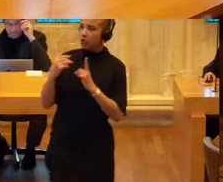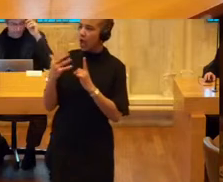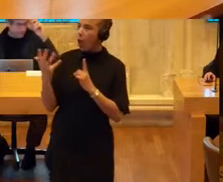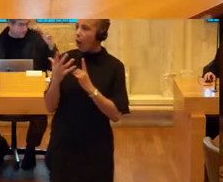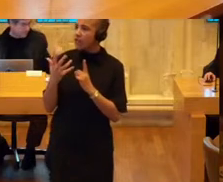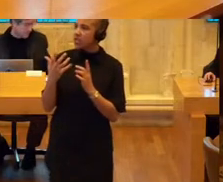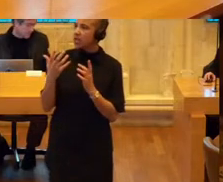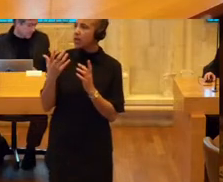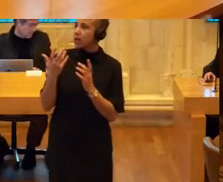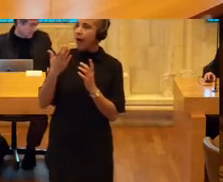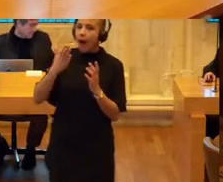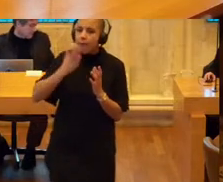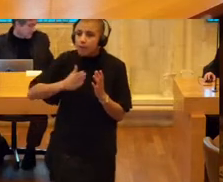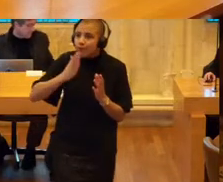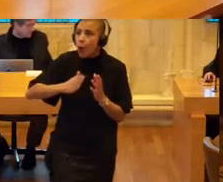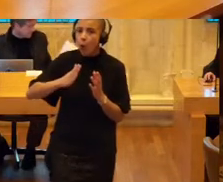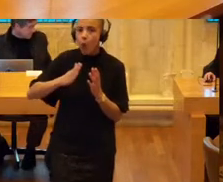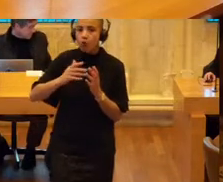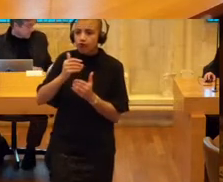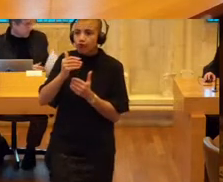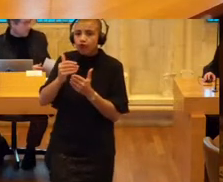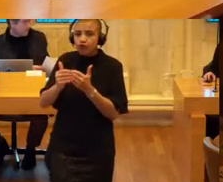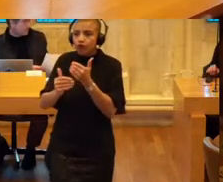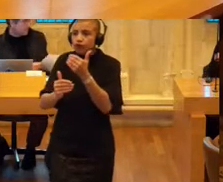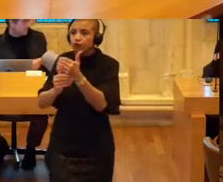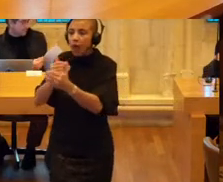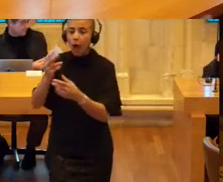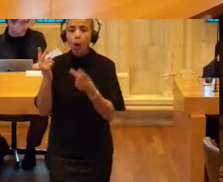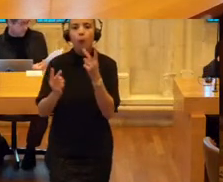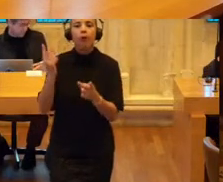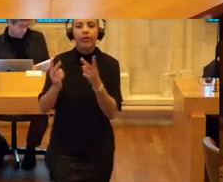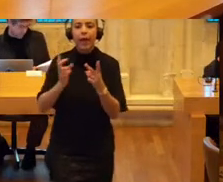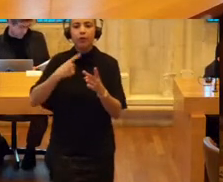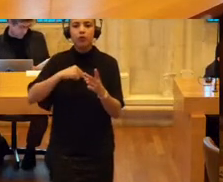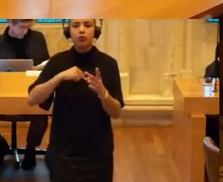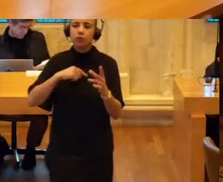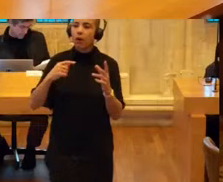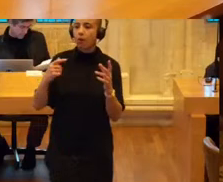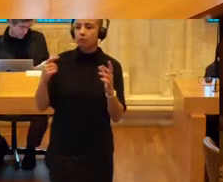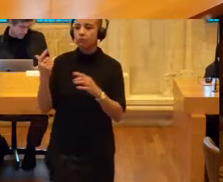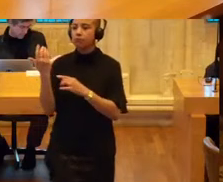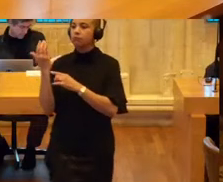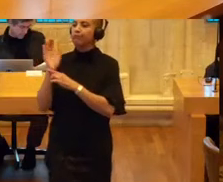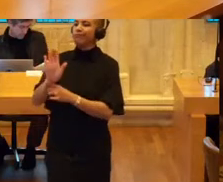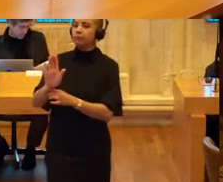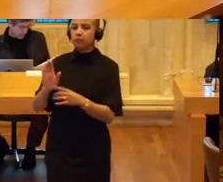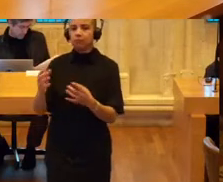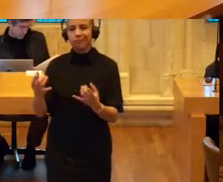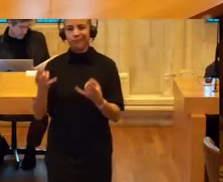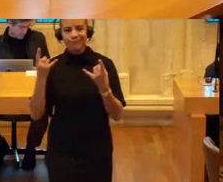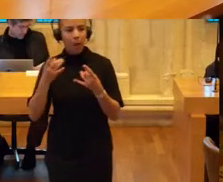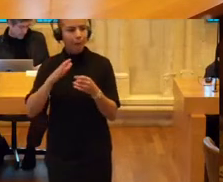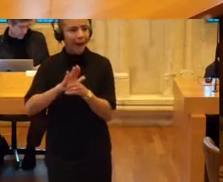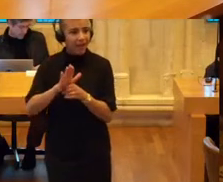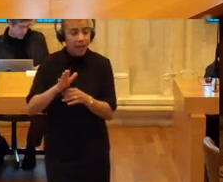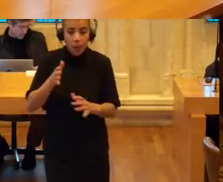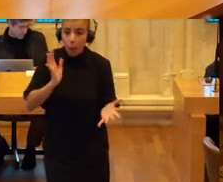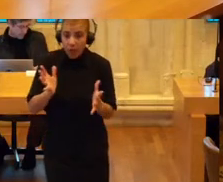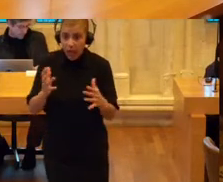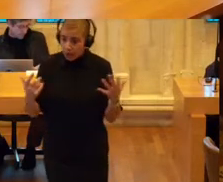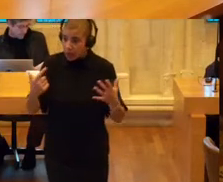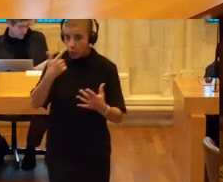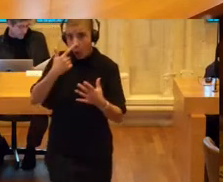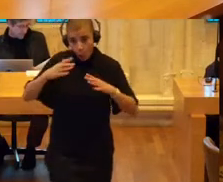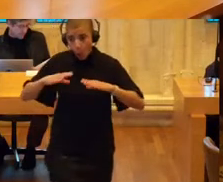vraiment d'affichage, peut-être pas assez d'ambition, mais on est là et on fait quand même une politique sociale, à mon avis, efficace.